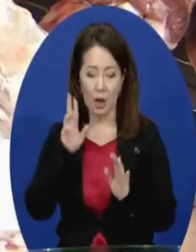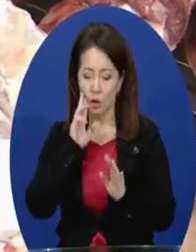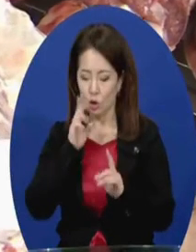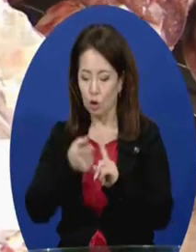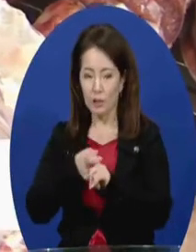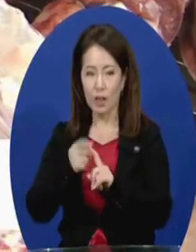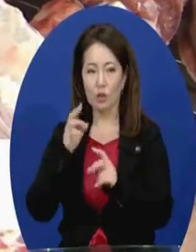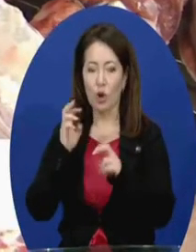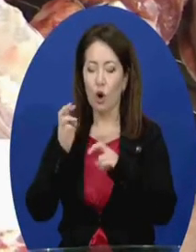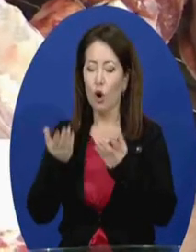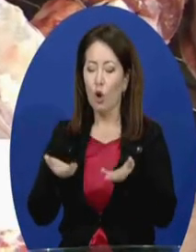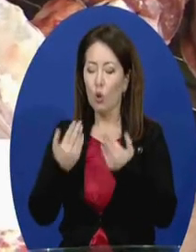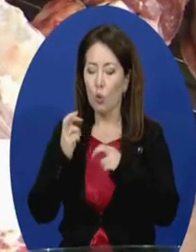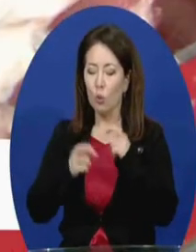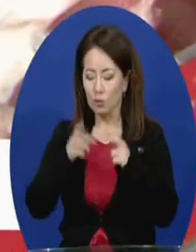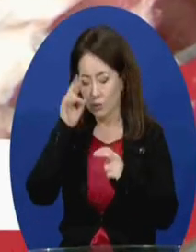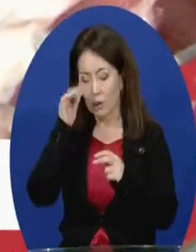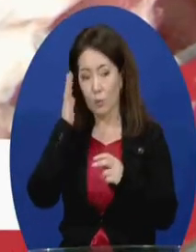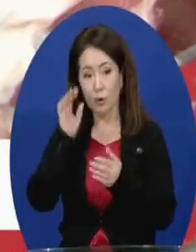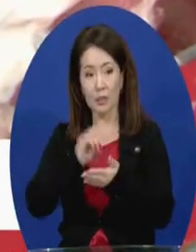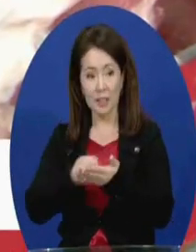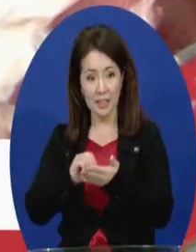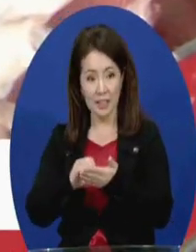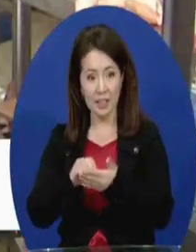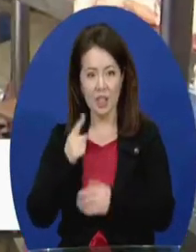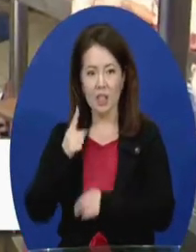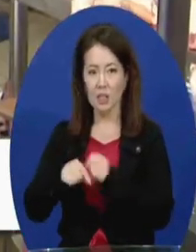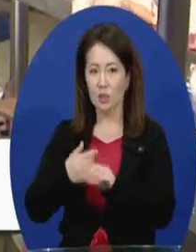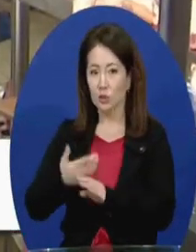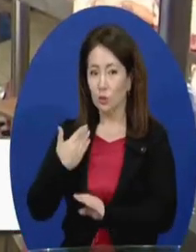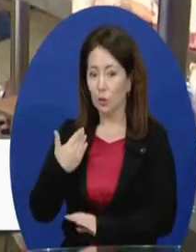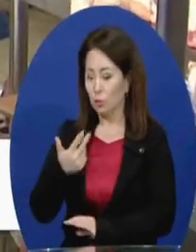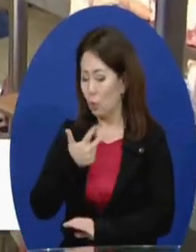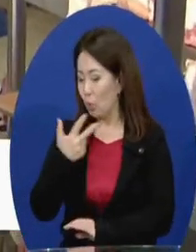аж ахуй хөнгөн үйлдвэрийн яам бодлогын гэрээ хийсэн. Өнгөрсөн жил 300 гаруй дэлгүүрээр